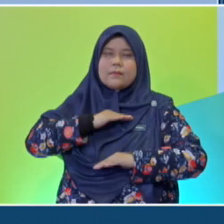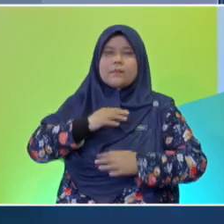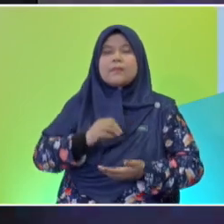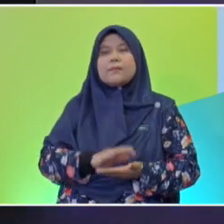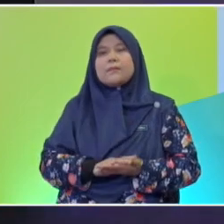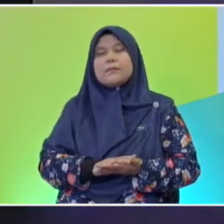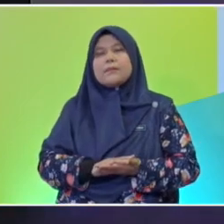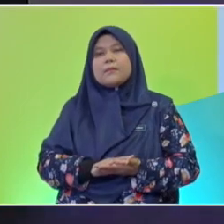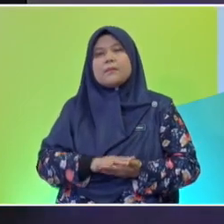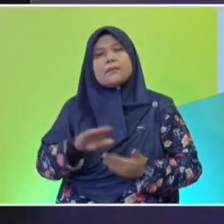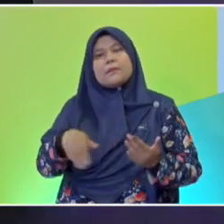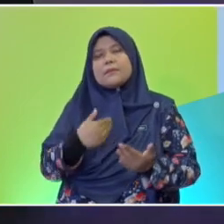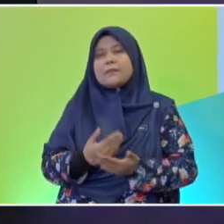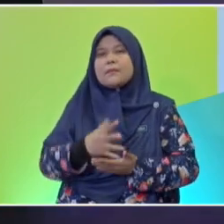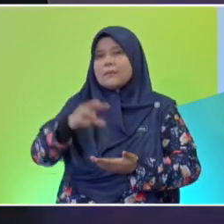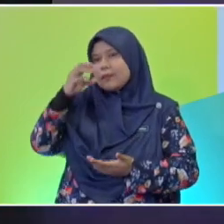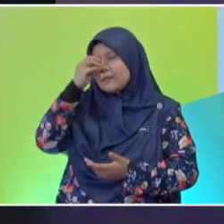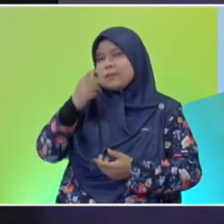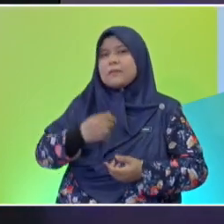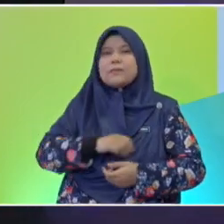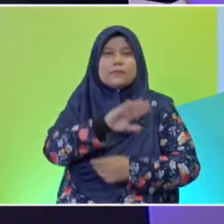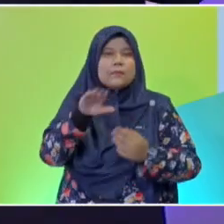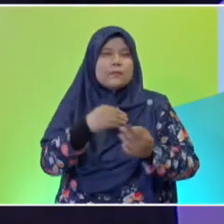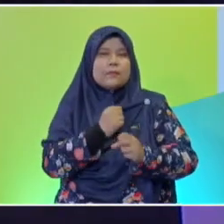tentang ini komitmen